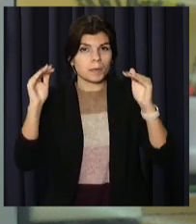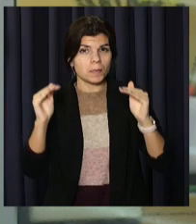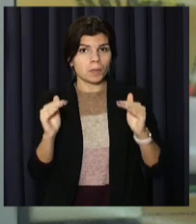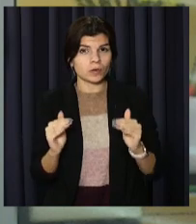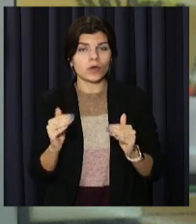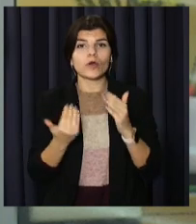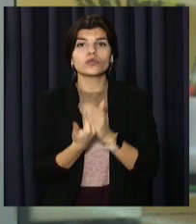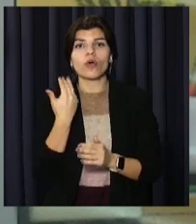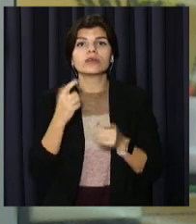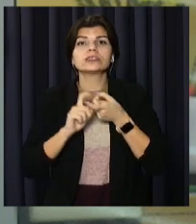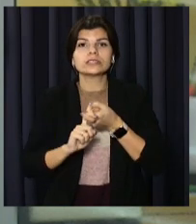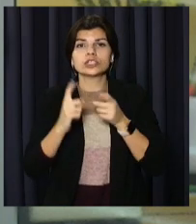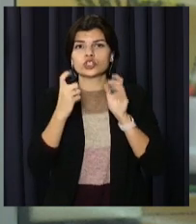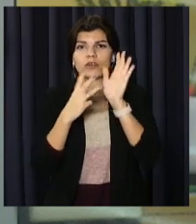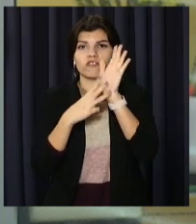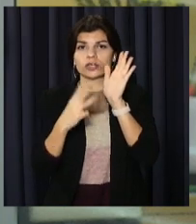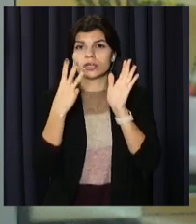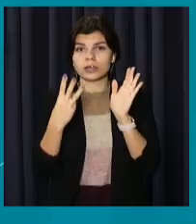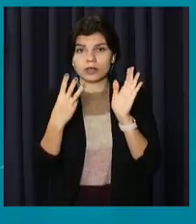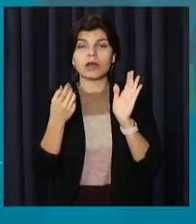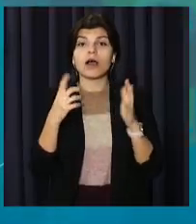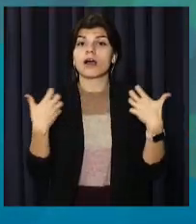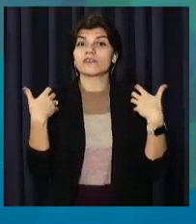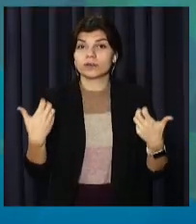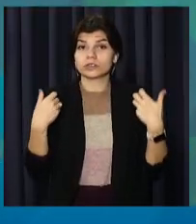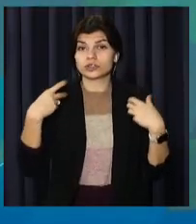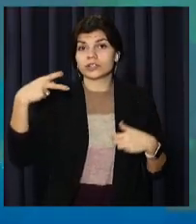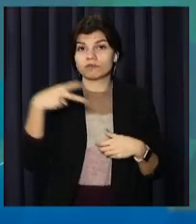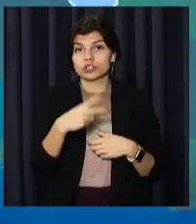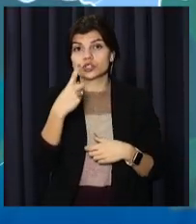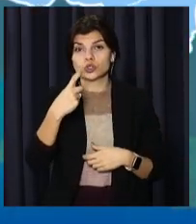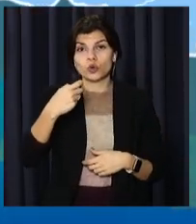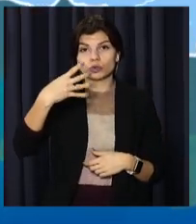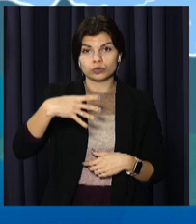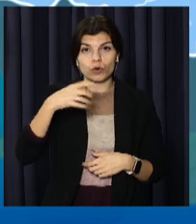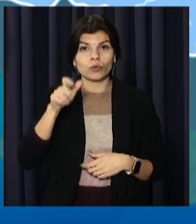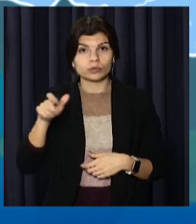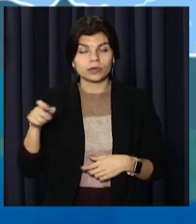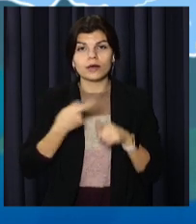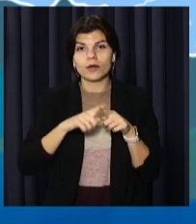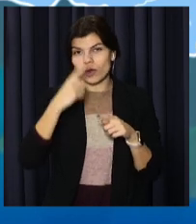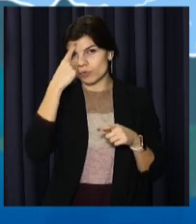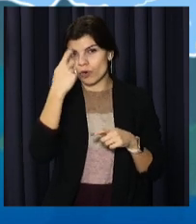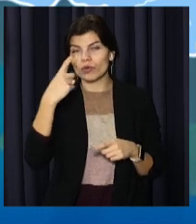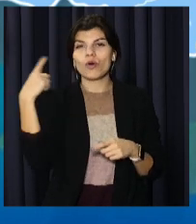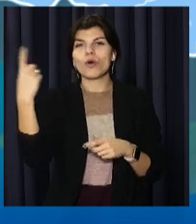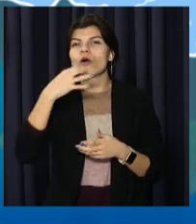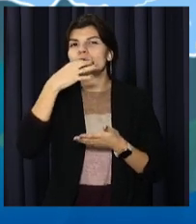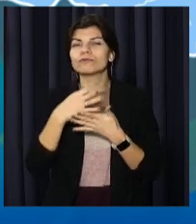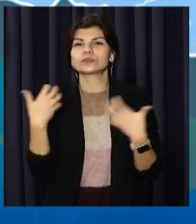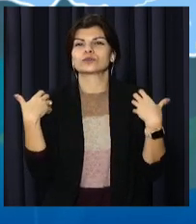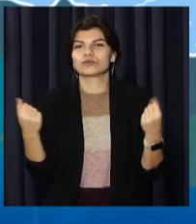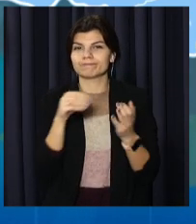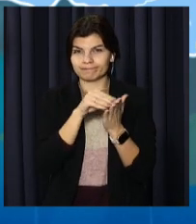Нових заражених в регіоні 183, водночас долали хворобу 2140 людей, повідомили в обласному департаменті